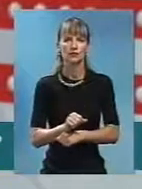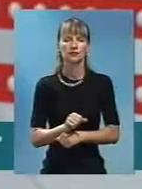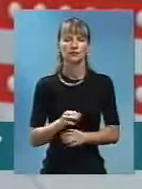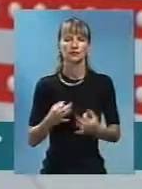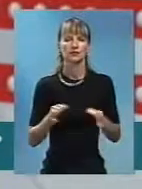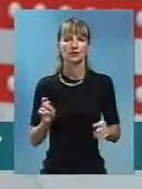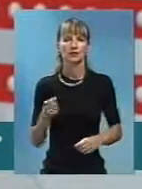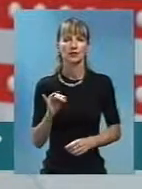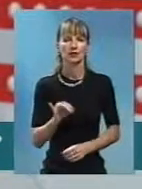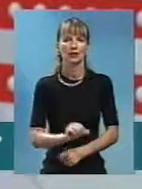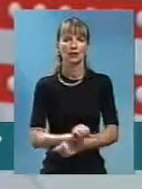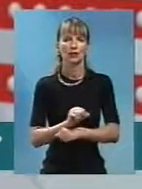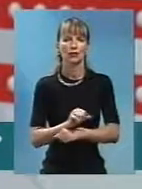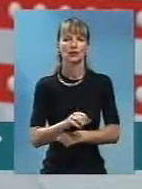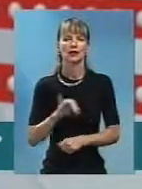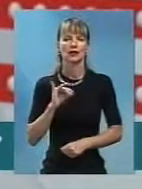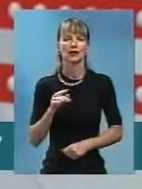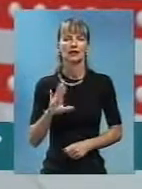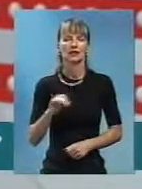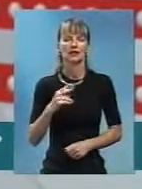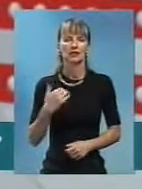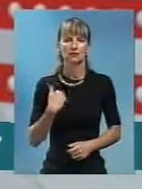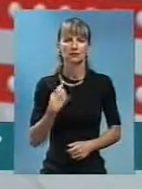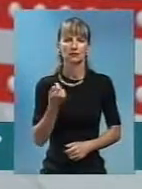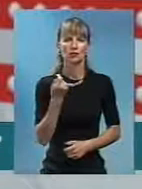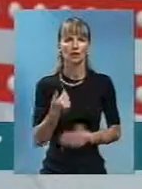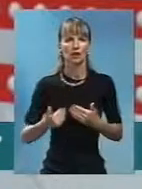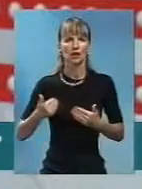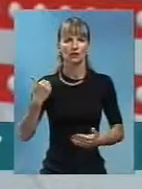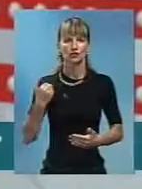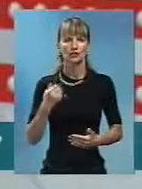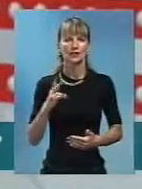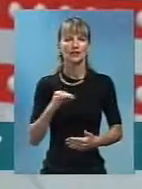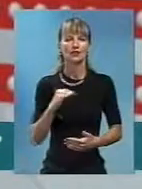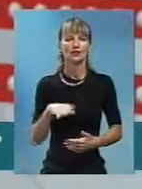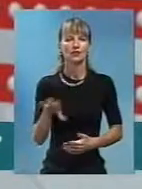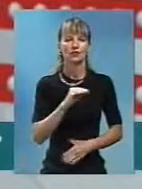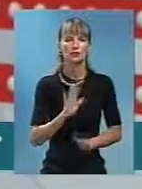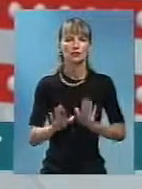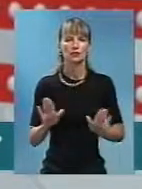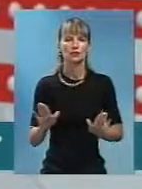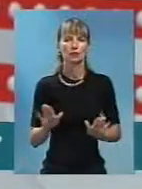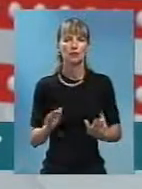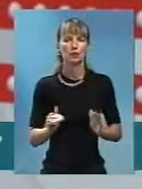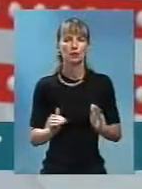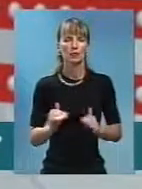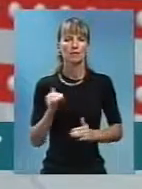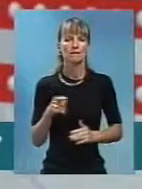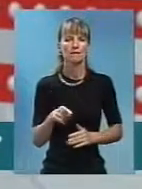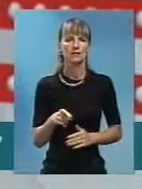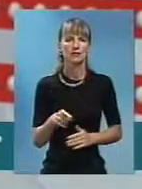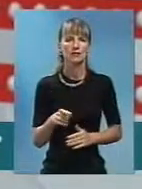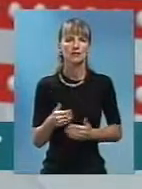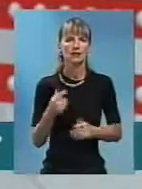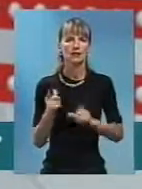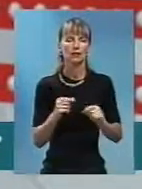визвольну війну і революцію. І від нас він трошки раніше, ніж вся виставка, полише нас, тому що він поїде